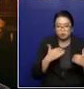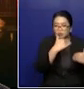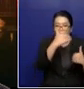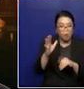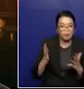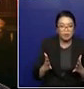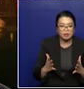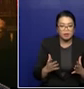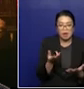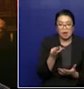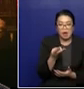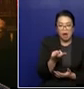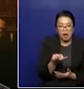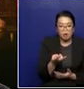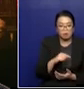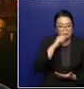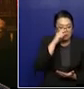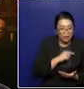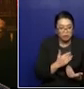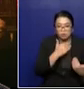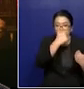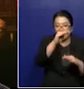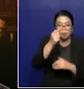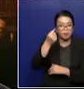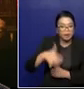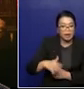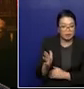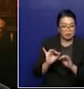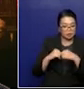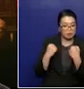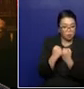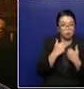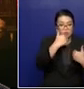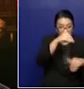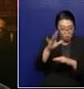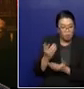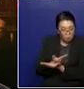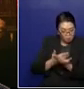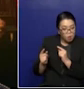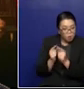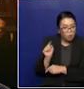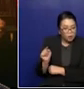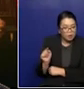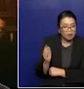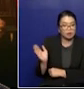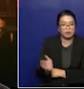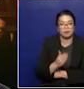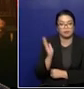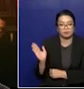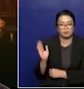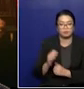อข้าวหอมมะลิจะเหลือแค่ตำนานเนี่ยอันนี้สมาคมผู้ส่งออกนะฮะเขาคุยกันอย่างนั้นฮะท่านดูสไลด์แผ่นต่อ